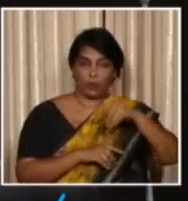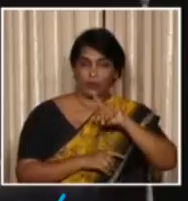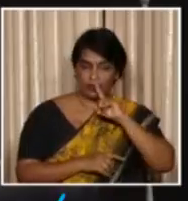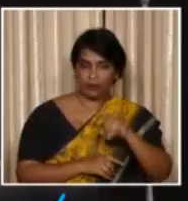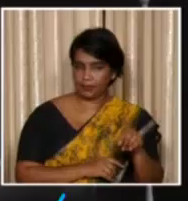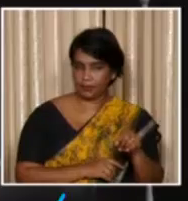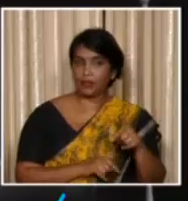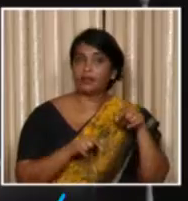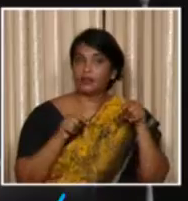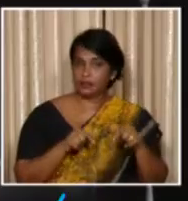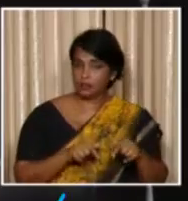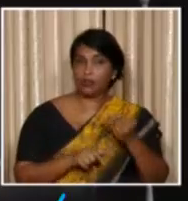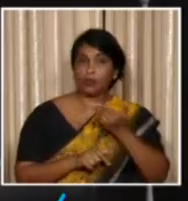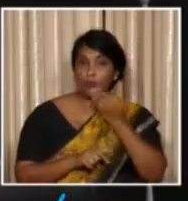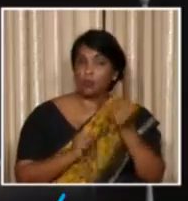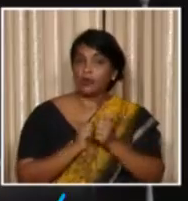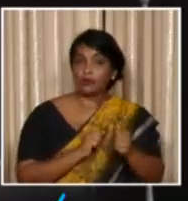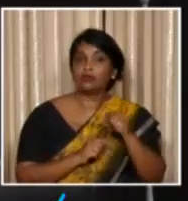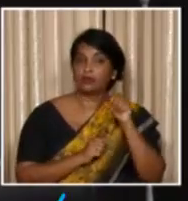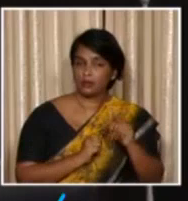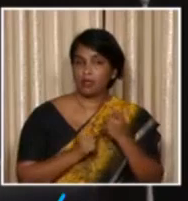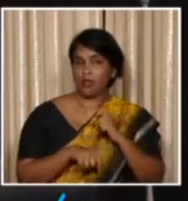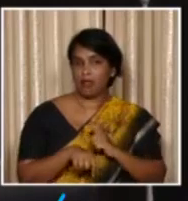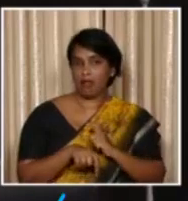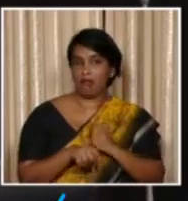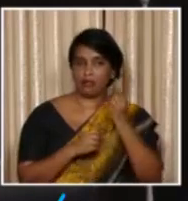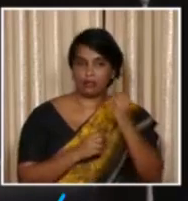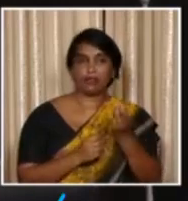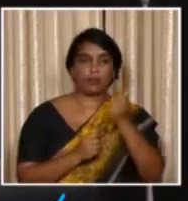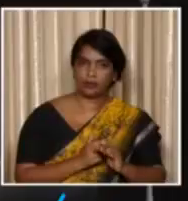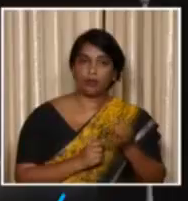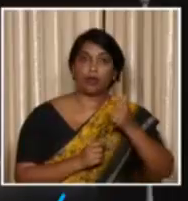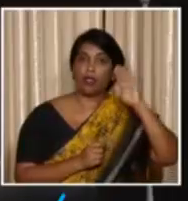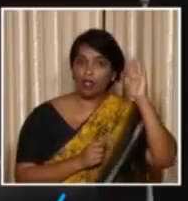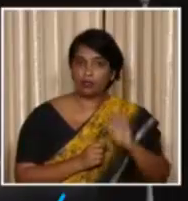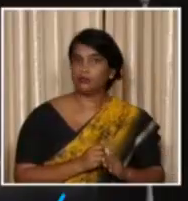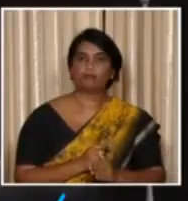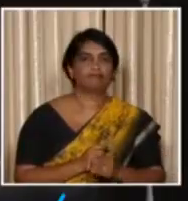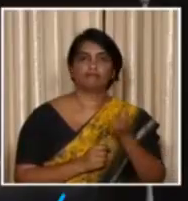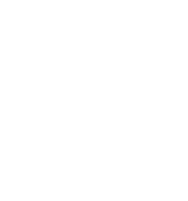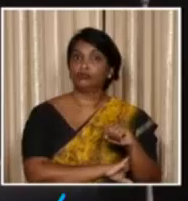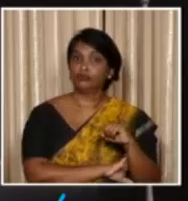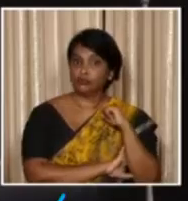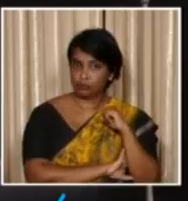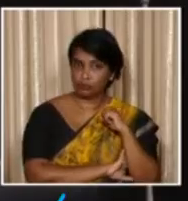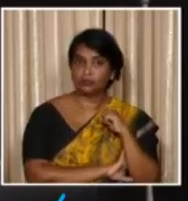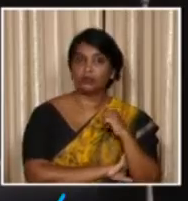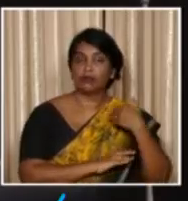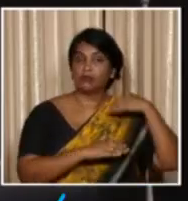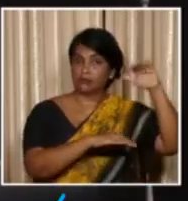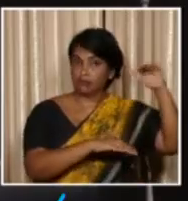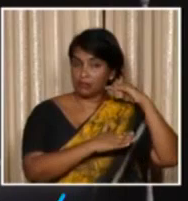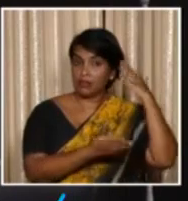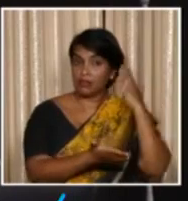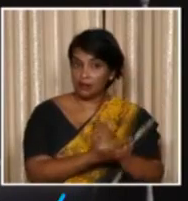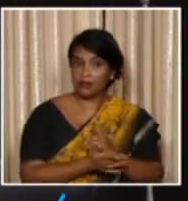මම එයාට කිව්වා පුළුවන් තරම් කරන්න තියෙන ඔයාලට අවස්ථාව ලබා දුන්නා මේක මිල අඩු කරන්න කියලා. සතයක්වත් මිල අඩු කරන්න බැහැයි කිව්වා. අපි ආනයනය කිරීම